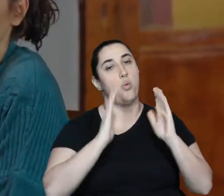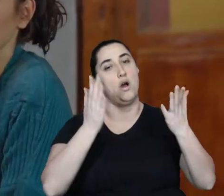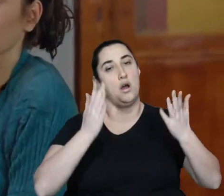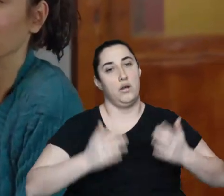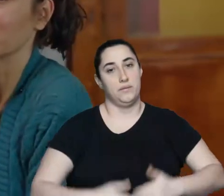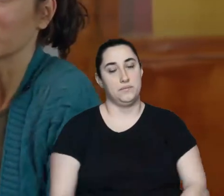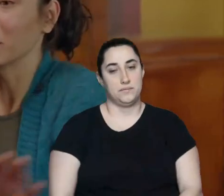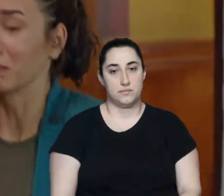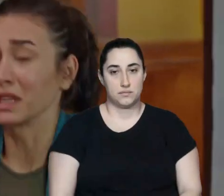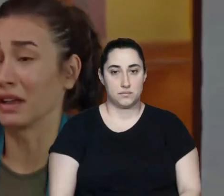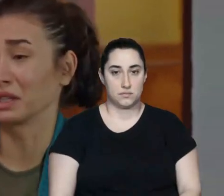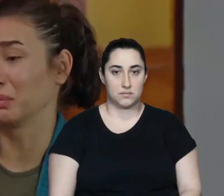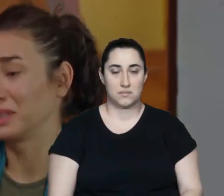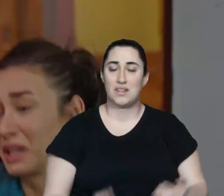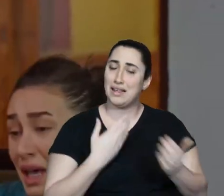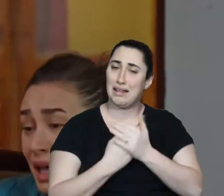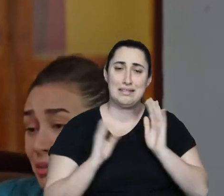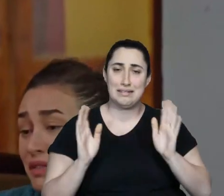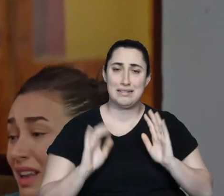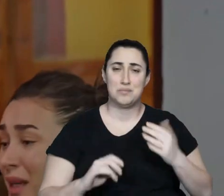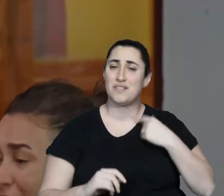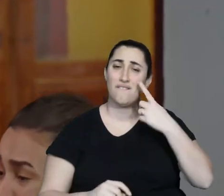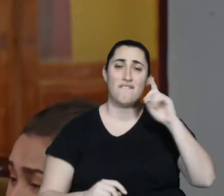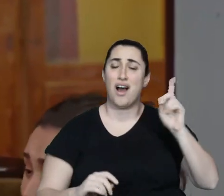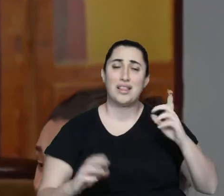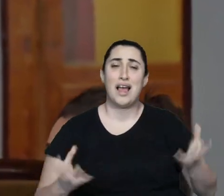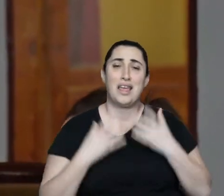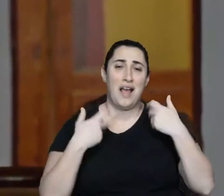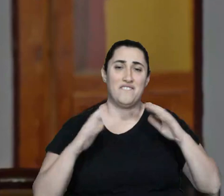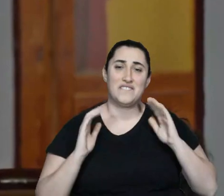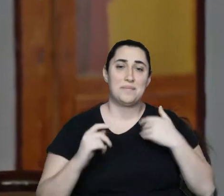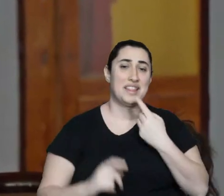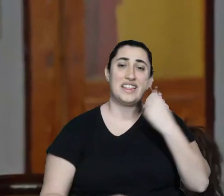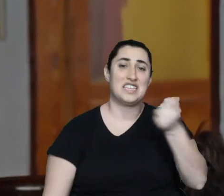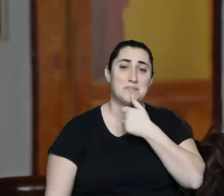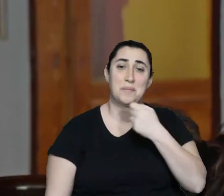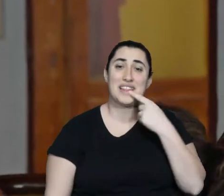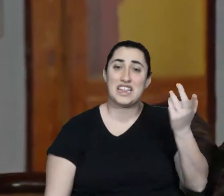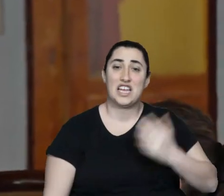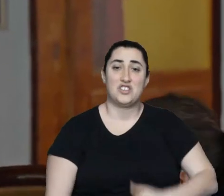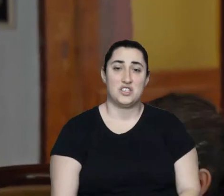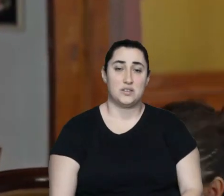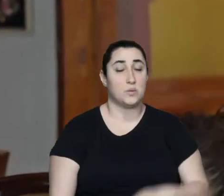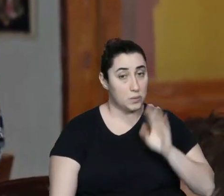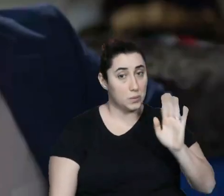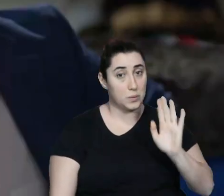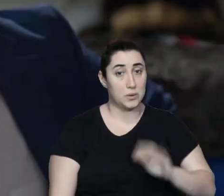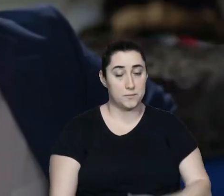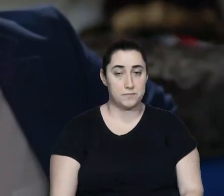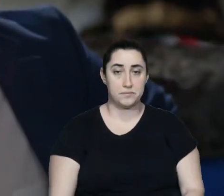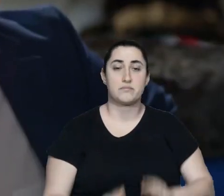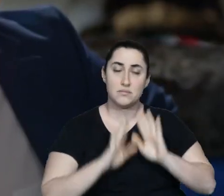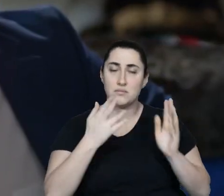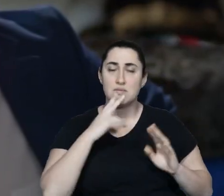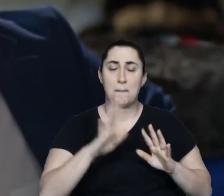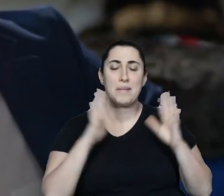Oha! Yandık biz. Biz vallahi billahi yandık. Ne diyeceğiz babama, ne diyeceğiz? Dur. Tamam